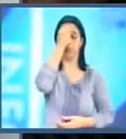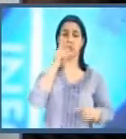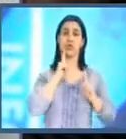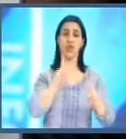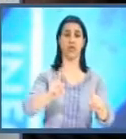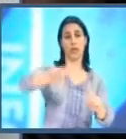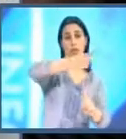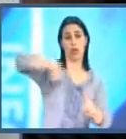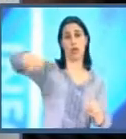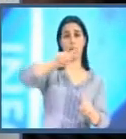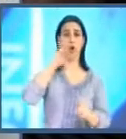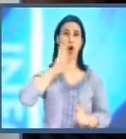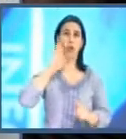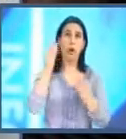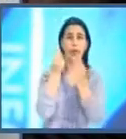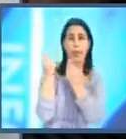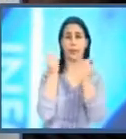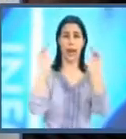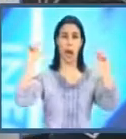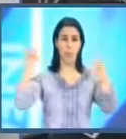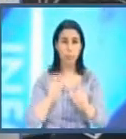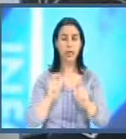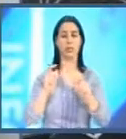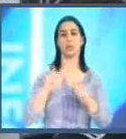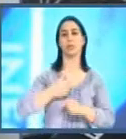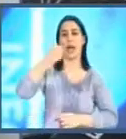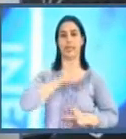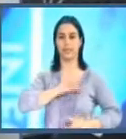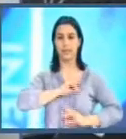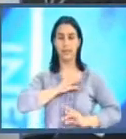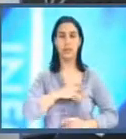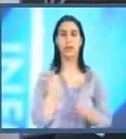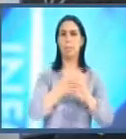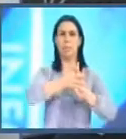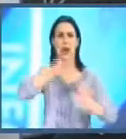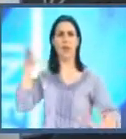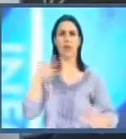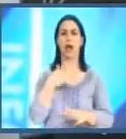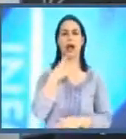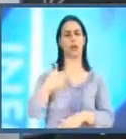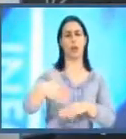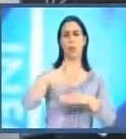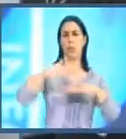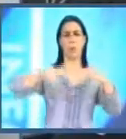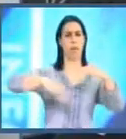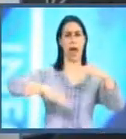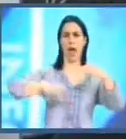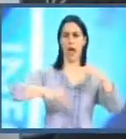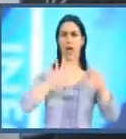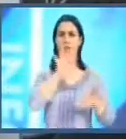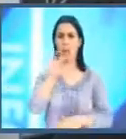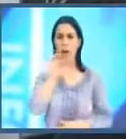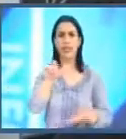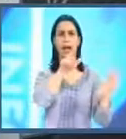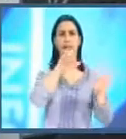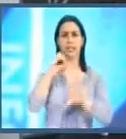de menor contaminar y más seguridad. Es una velocidad considerada muy baja, podría 50,